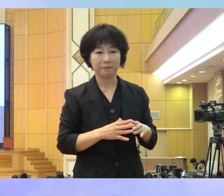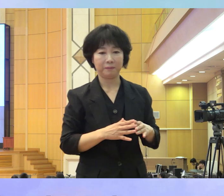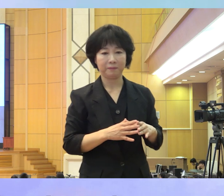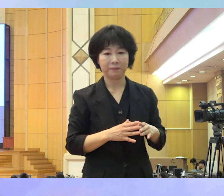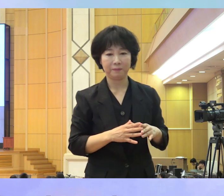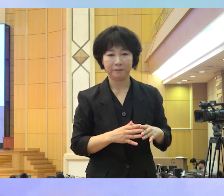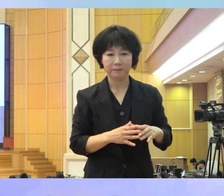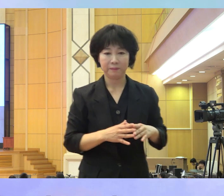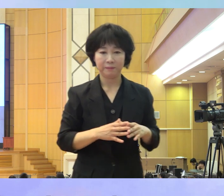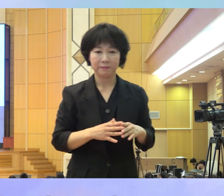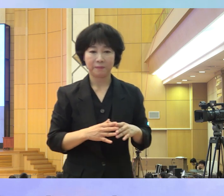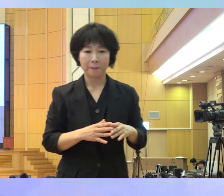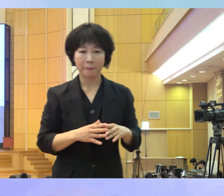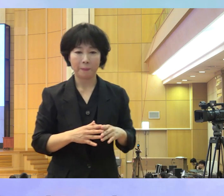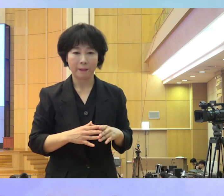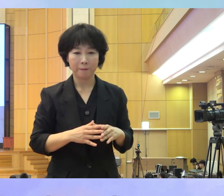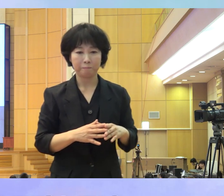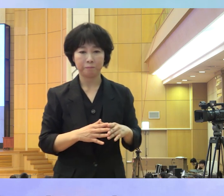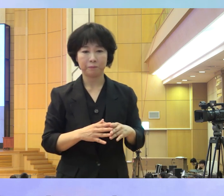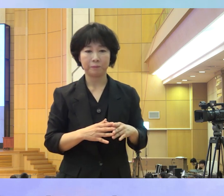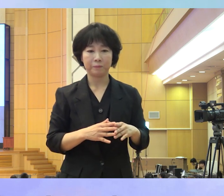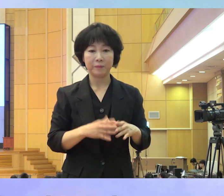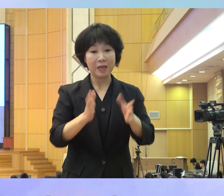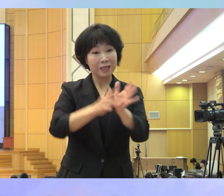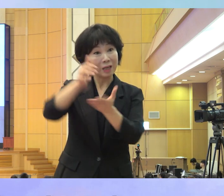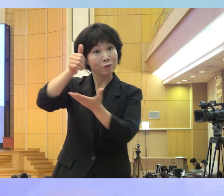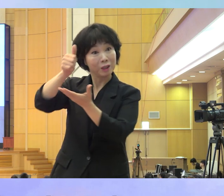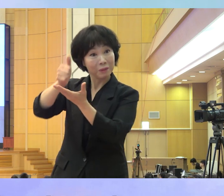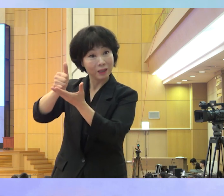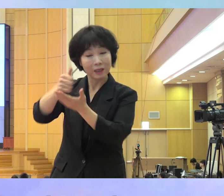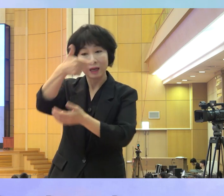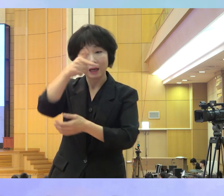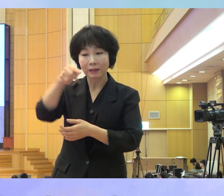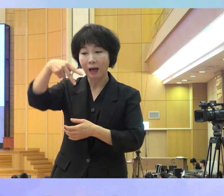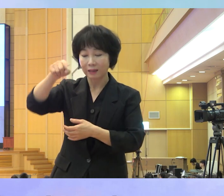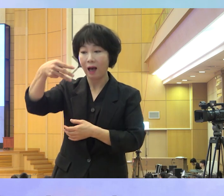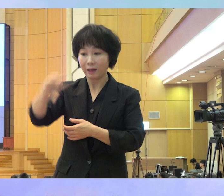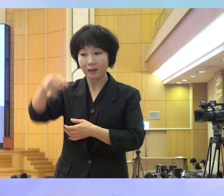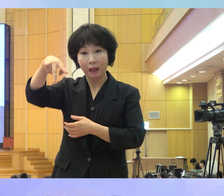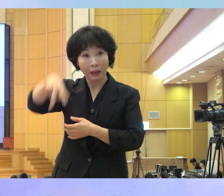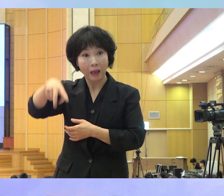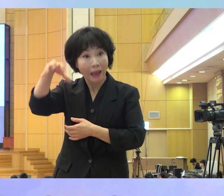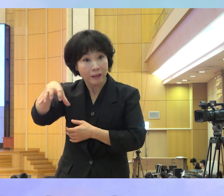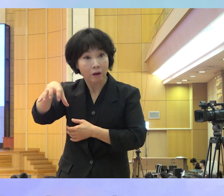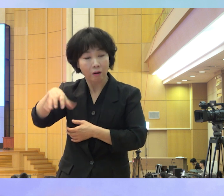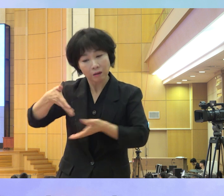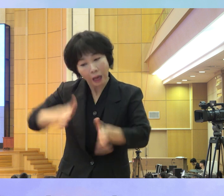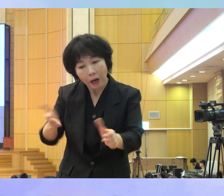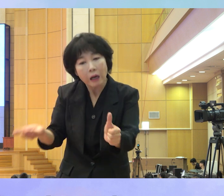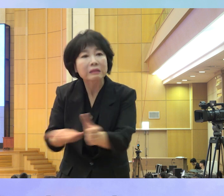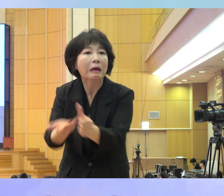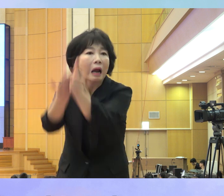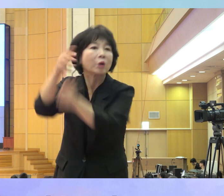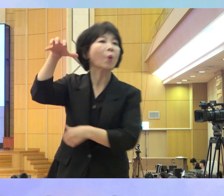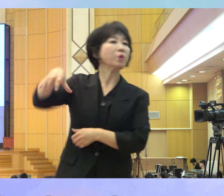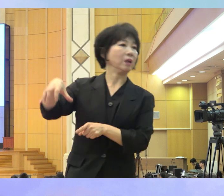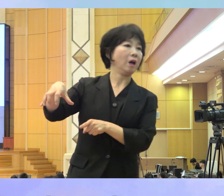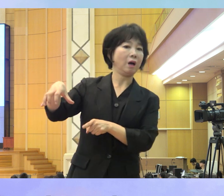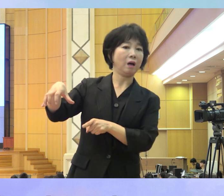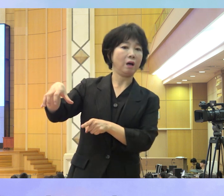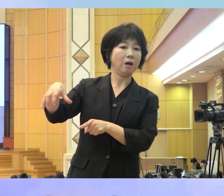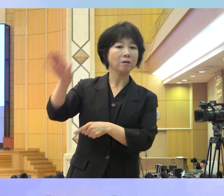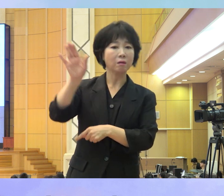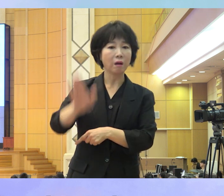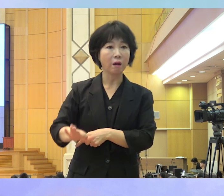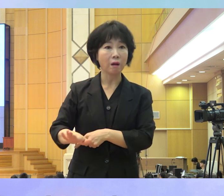예수님이 갈릴리 지역 나사렛에서 자라나서 그럴 때는 보통 그런 기적과 이적을 나타내지